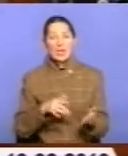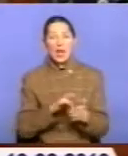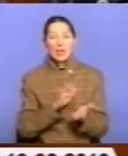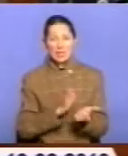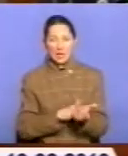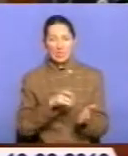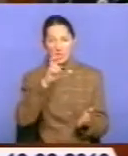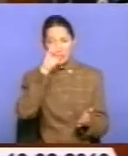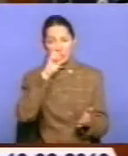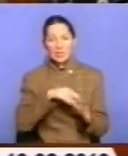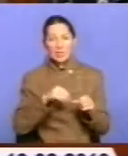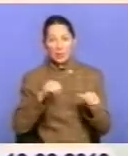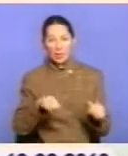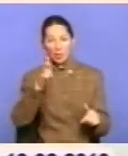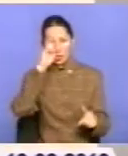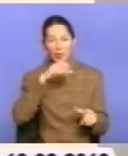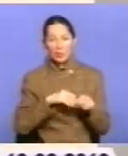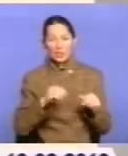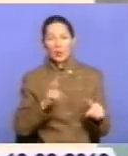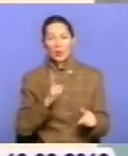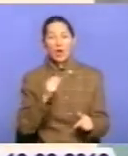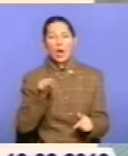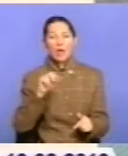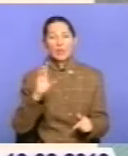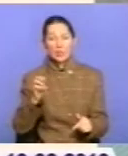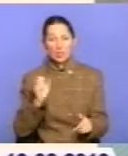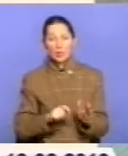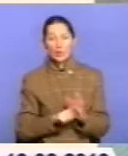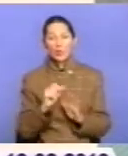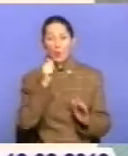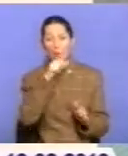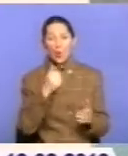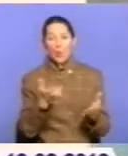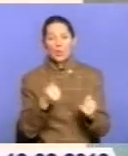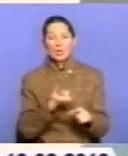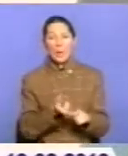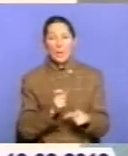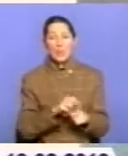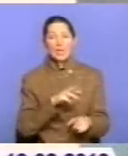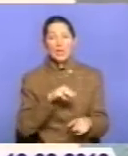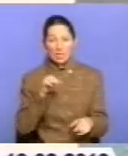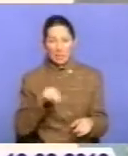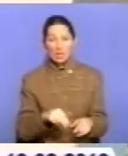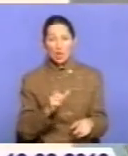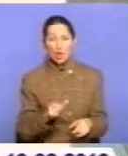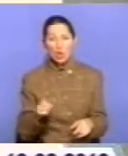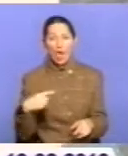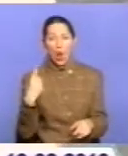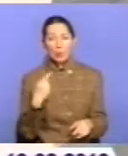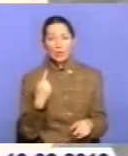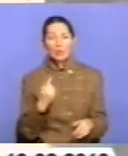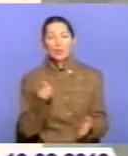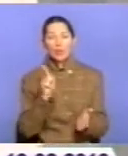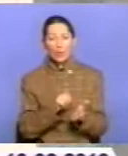земельному кадастрі. З початку року в управлінні прийняли понад 1000 жителів області. До функцій органів земельних